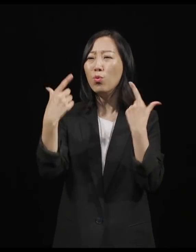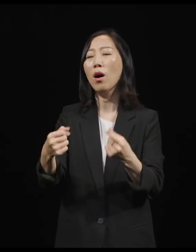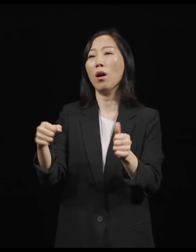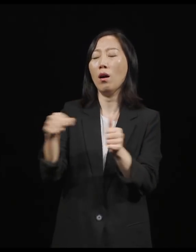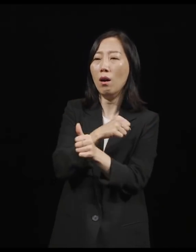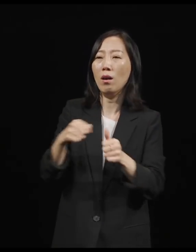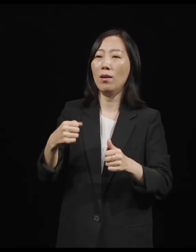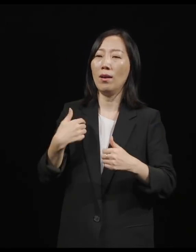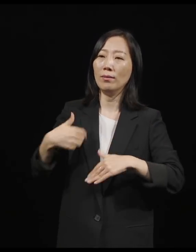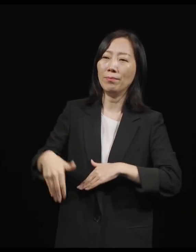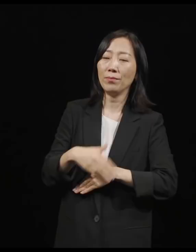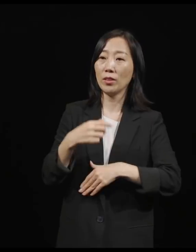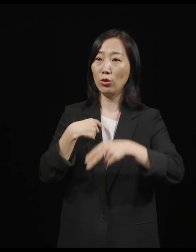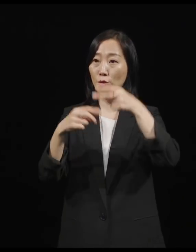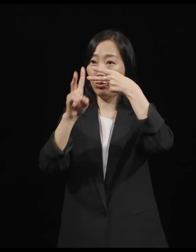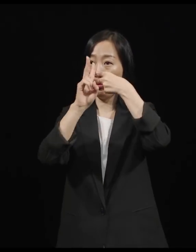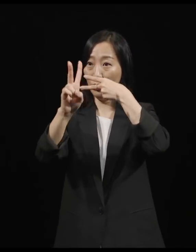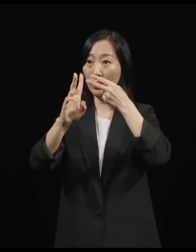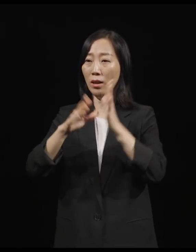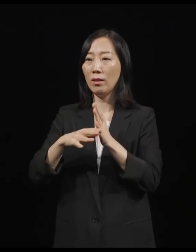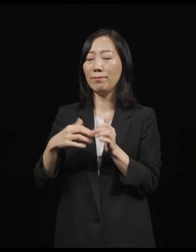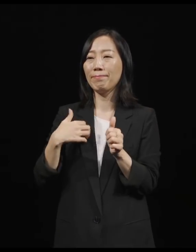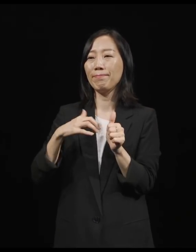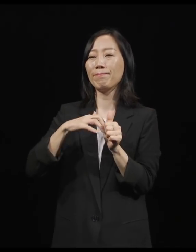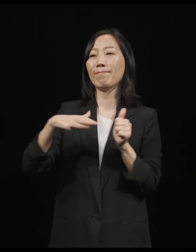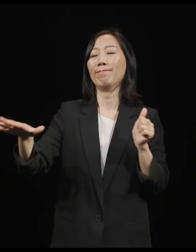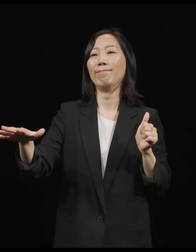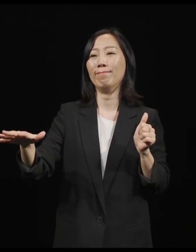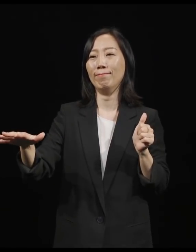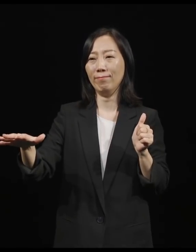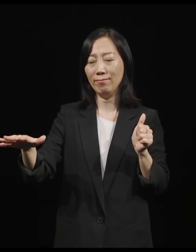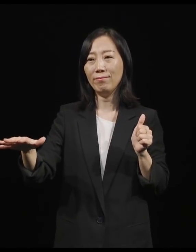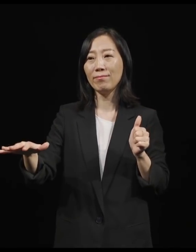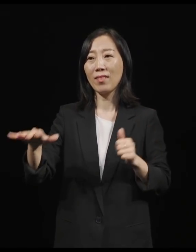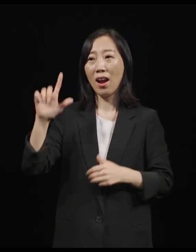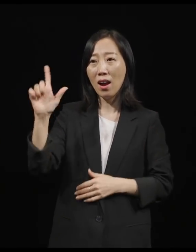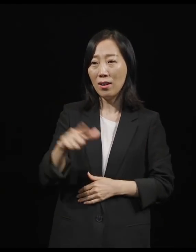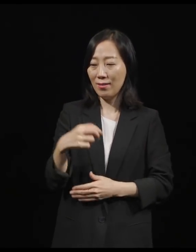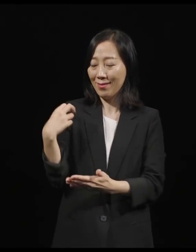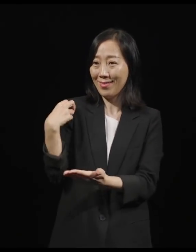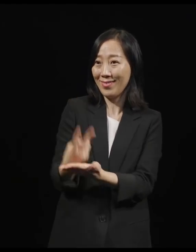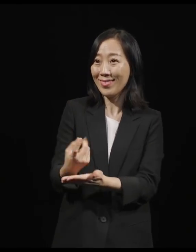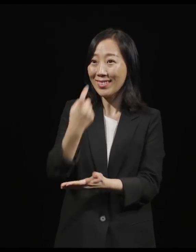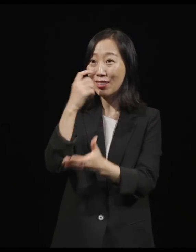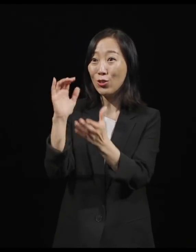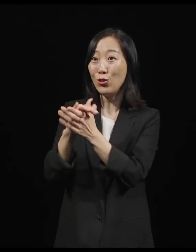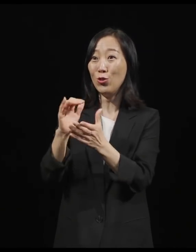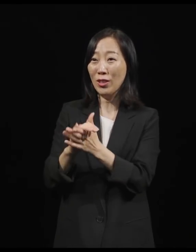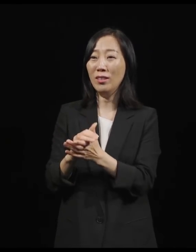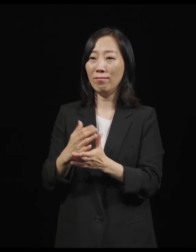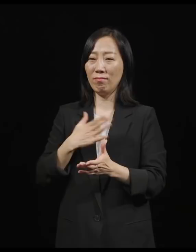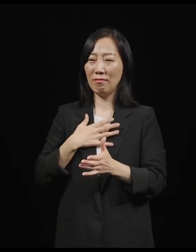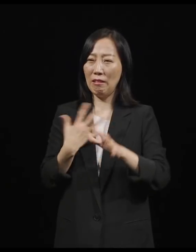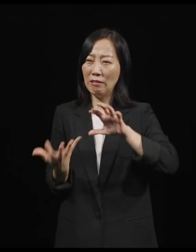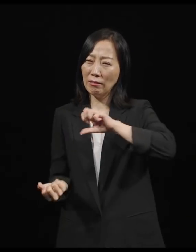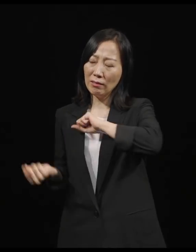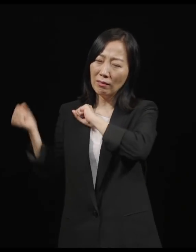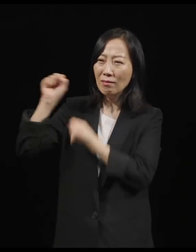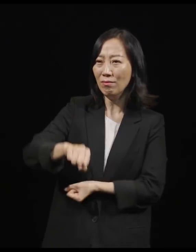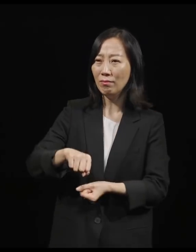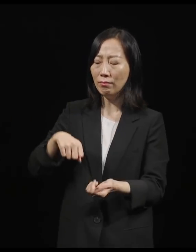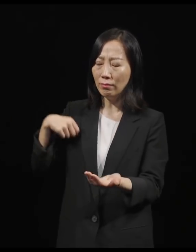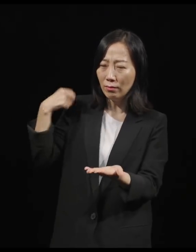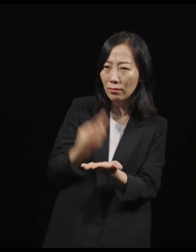다니고 중학교 2학년 때는 왕따를 당했습니다. 하루는 유도를 배운 친구가 절 엎어치기로